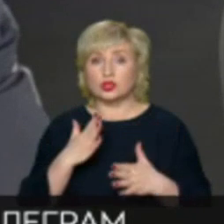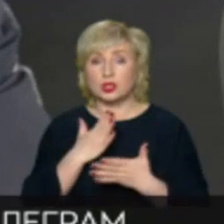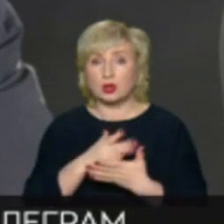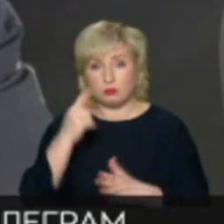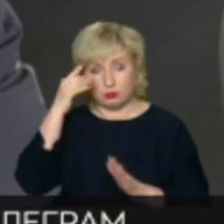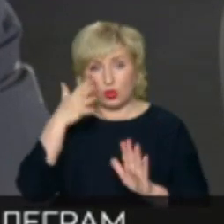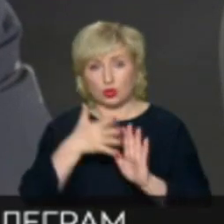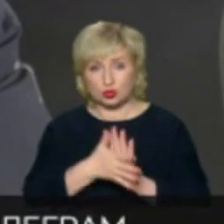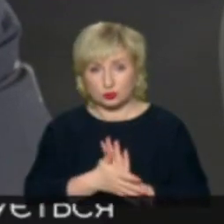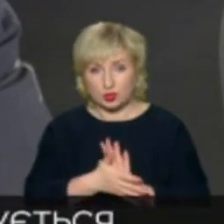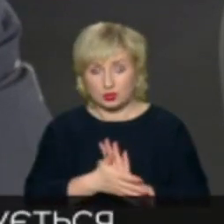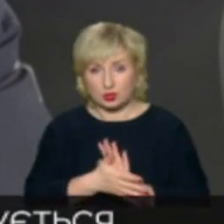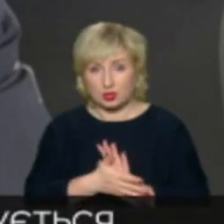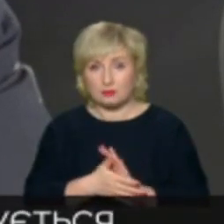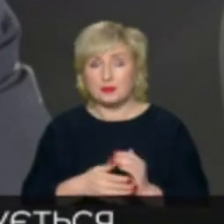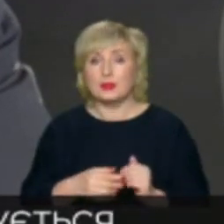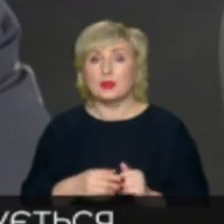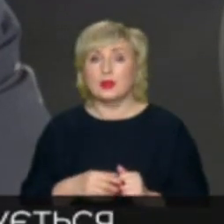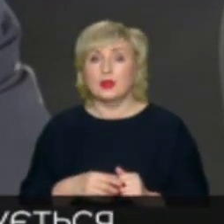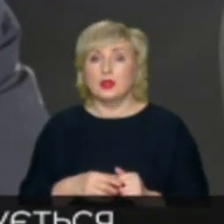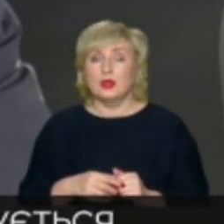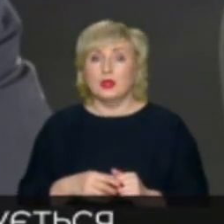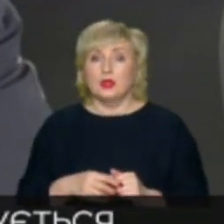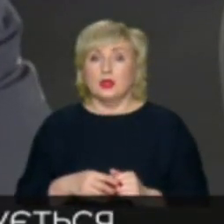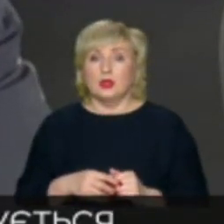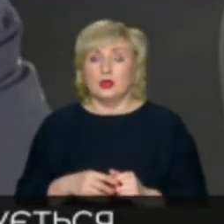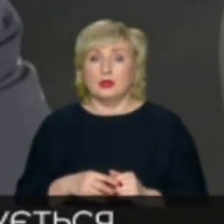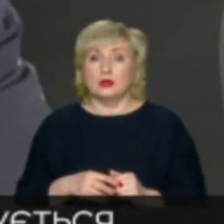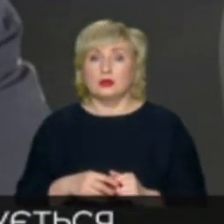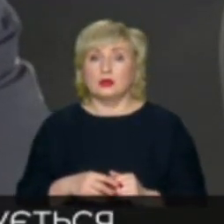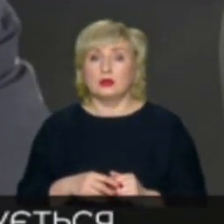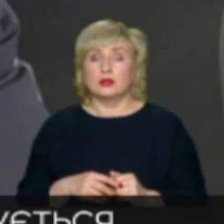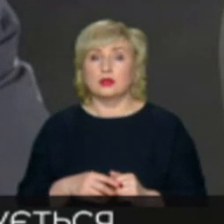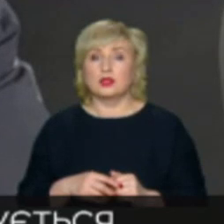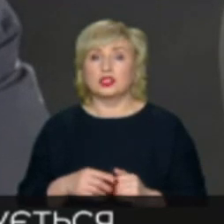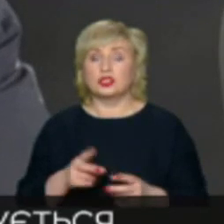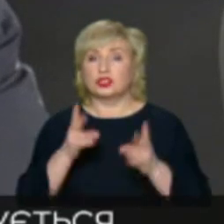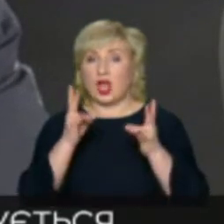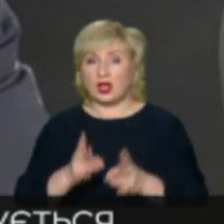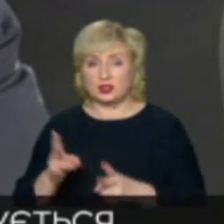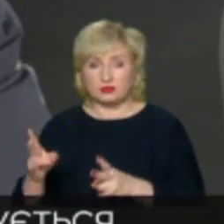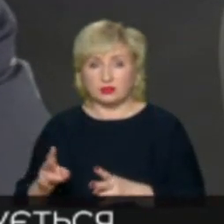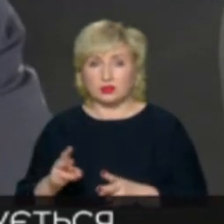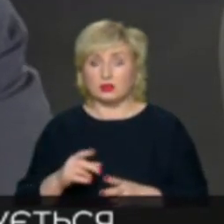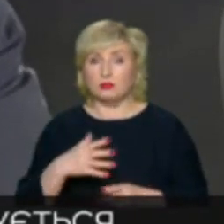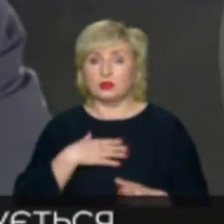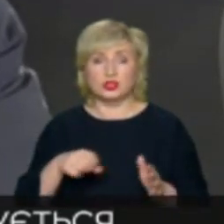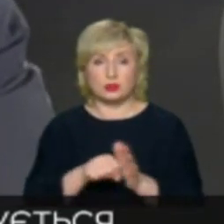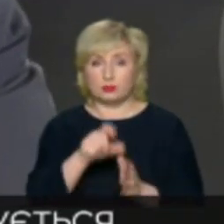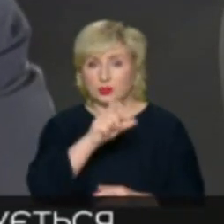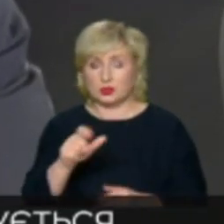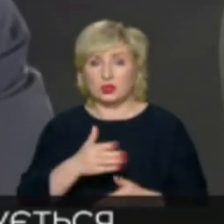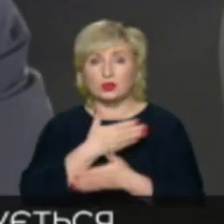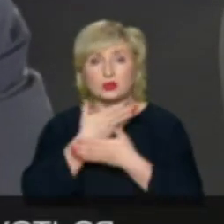порозуміння, це перше, жертв та постраждалих людей немає. І